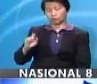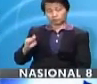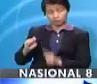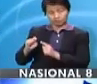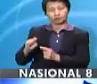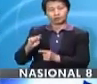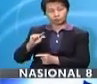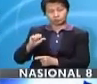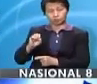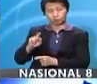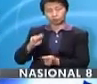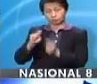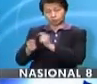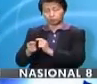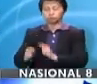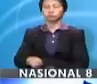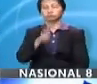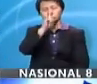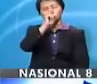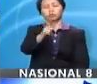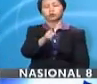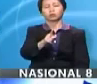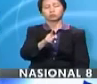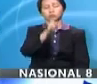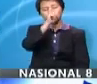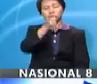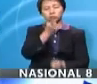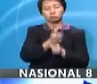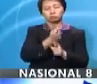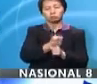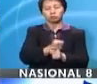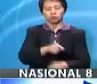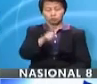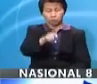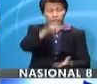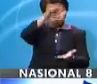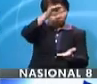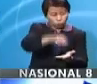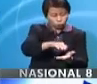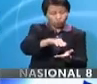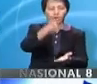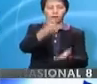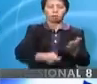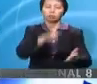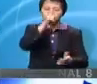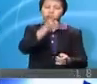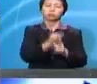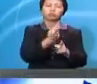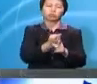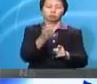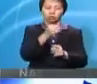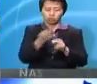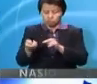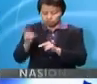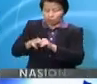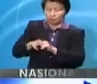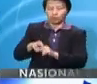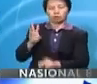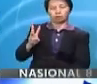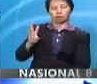GST, sepatutnya mereka kurangkan harga dan tambah